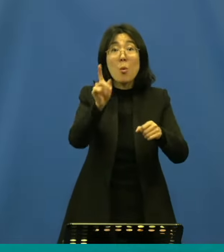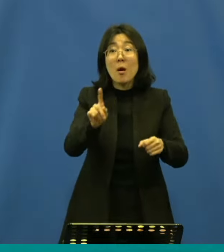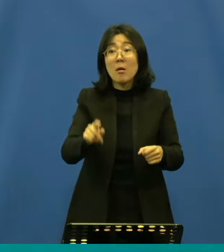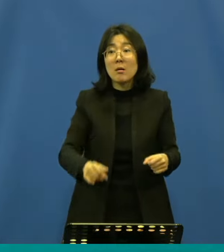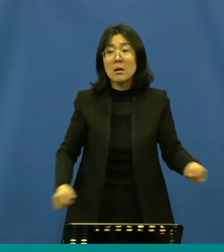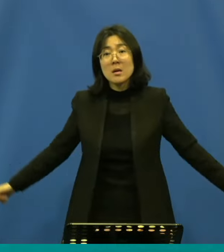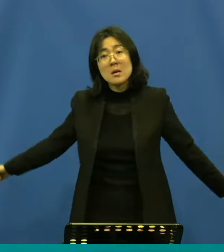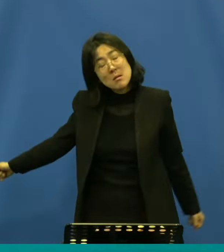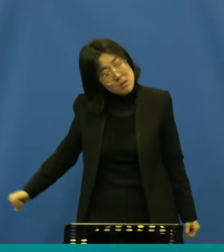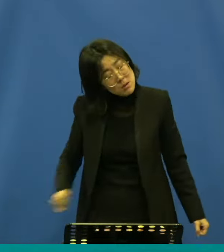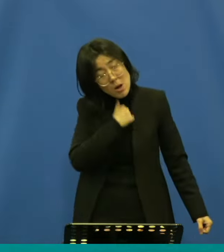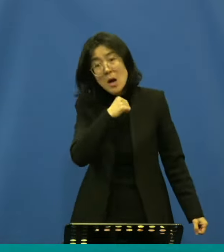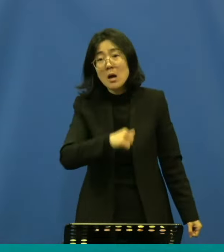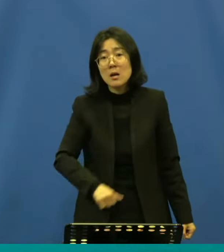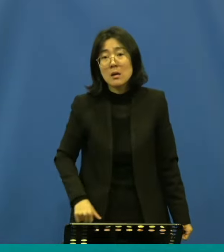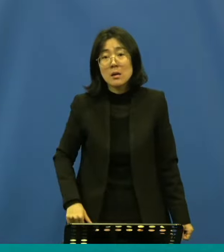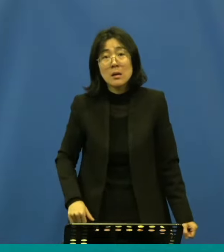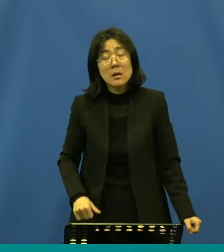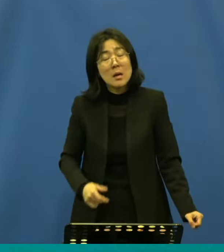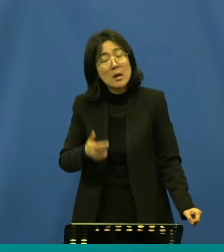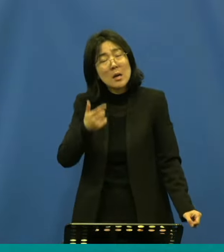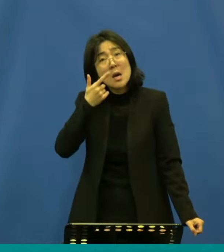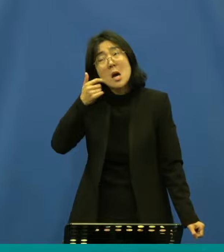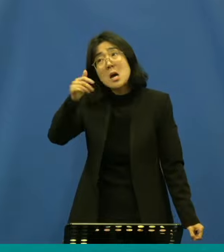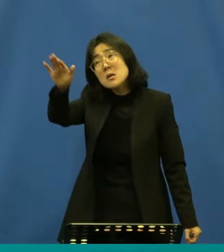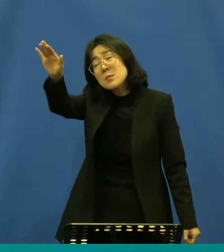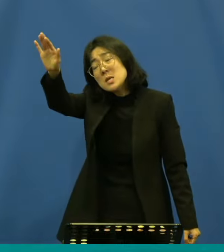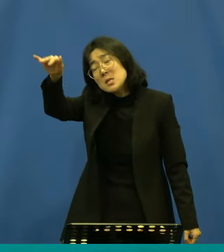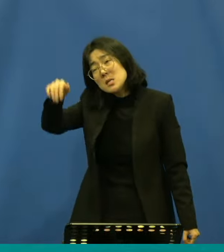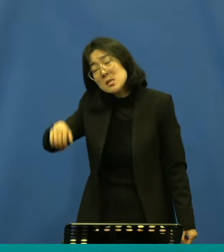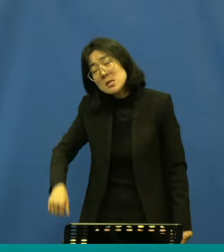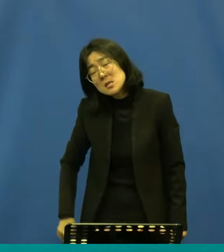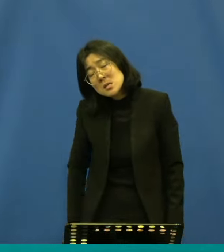자기중심적이에요. 우주가 자기중심적으로 돌아가야 돼.